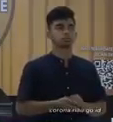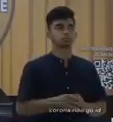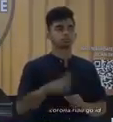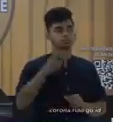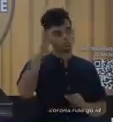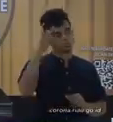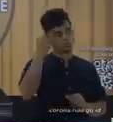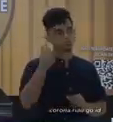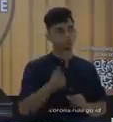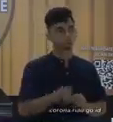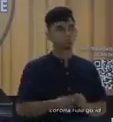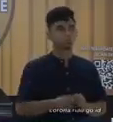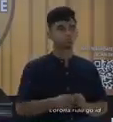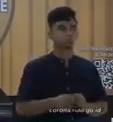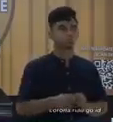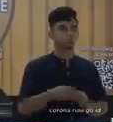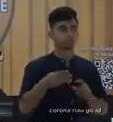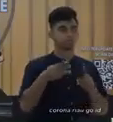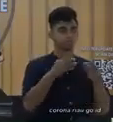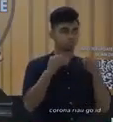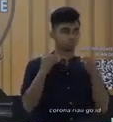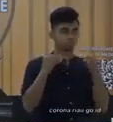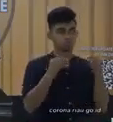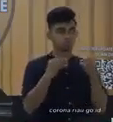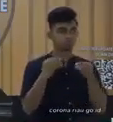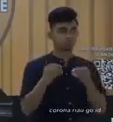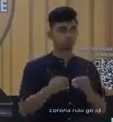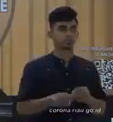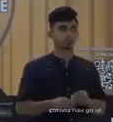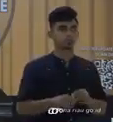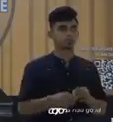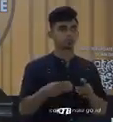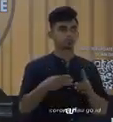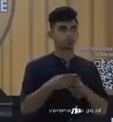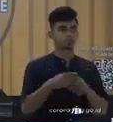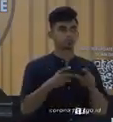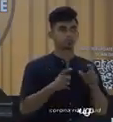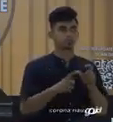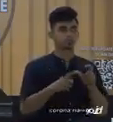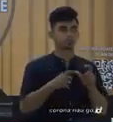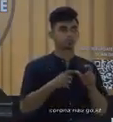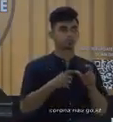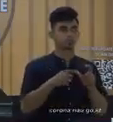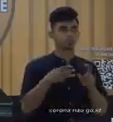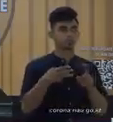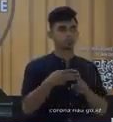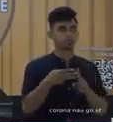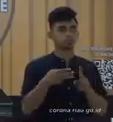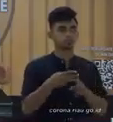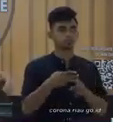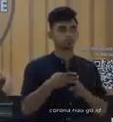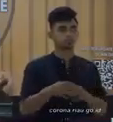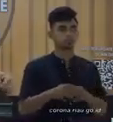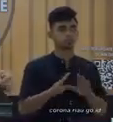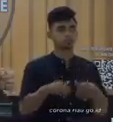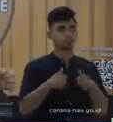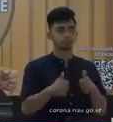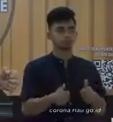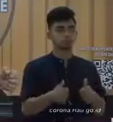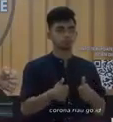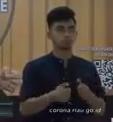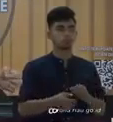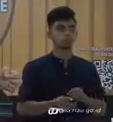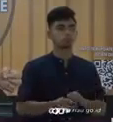PSBB tidak lagi berlaku, atau misalnya pemerintah kota menyatakan kita sudah baik-baik saja, atau bukan seperti itu.